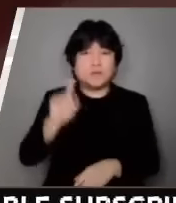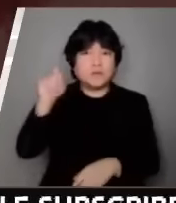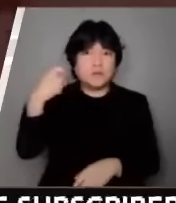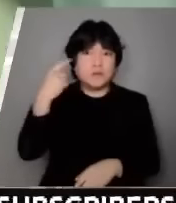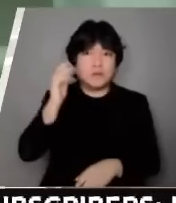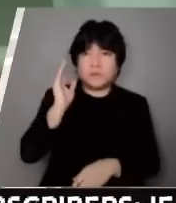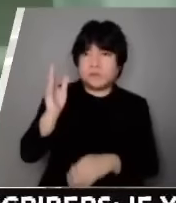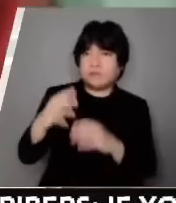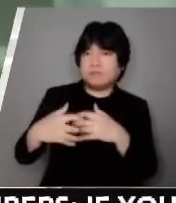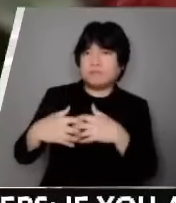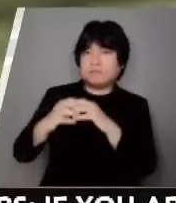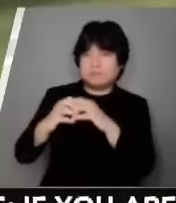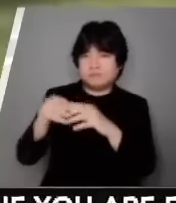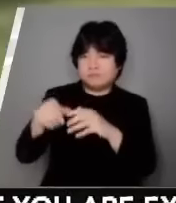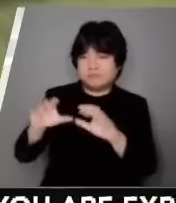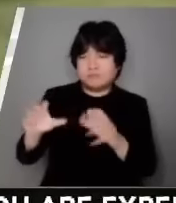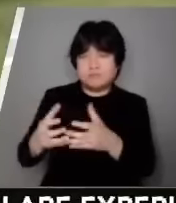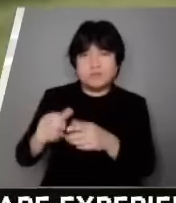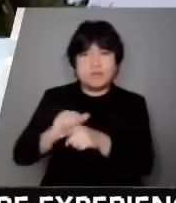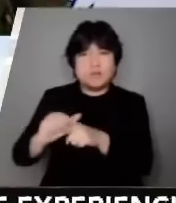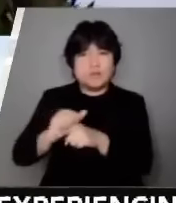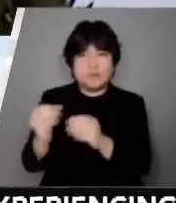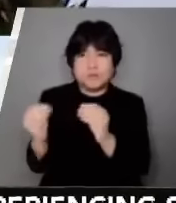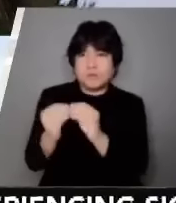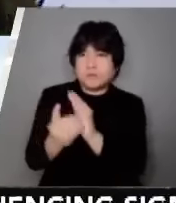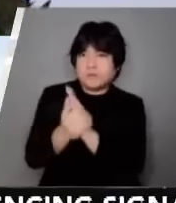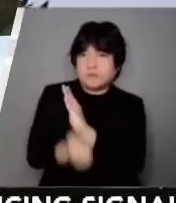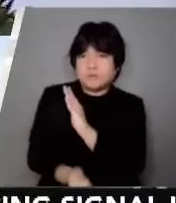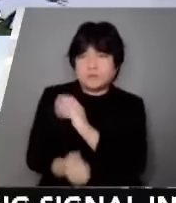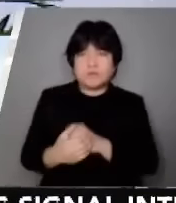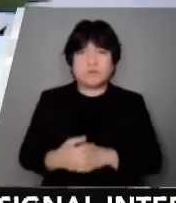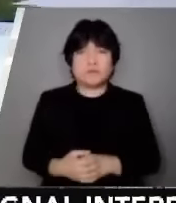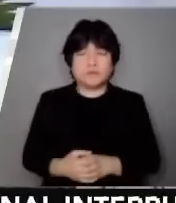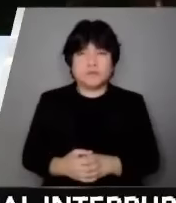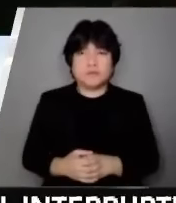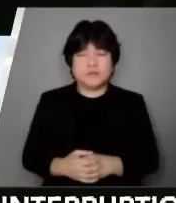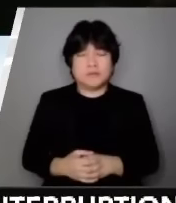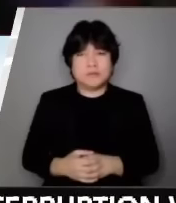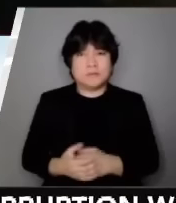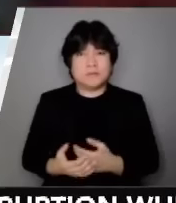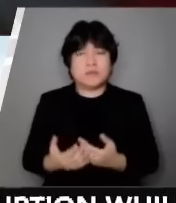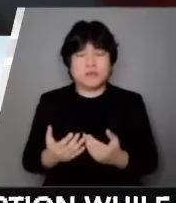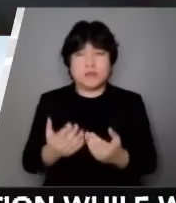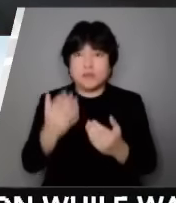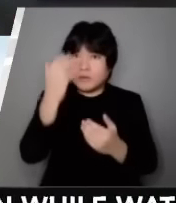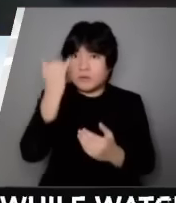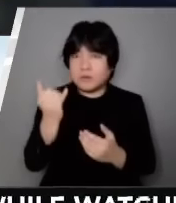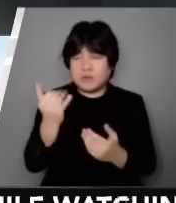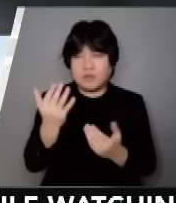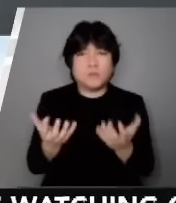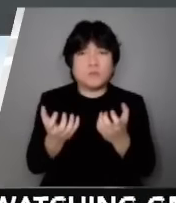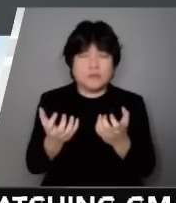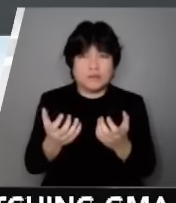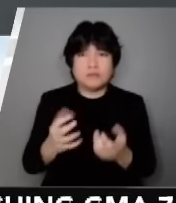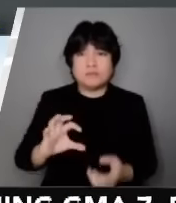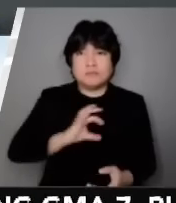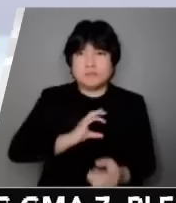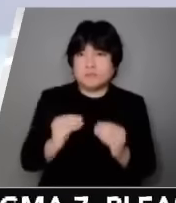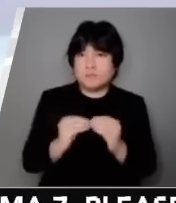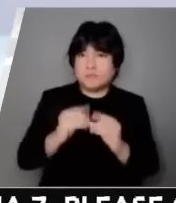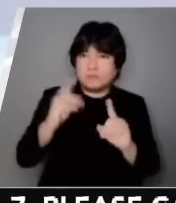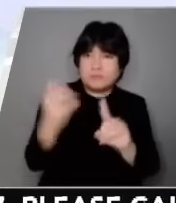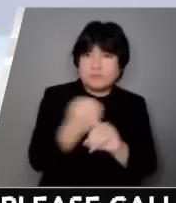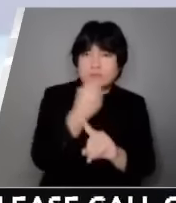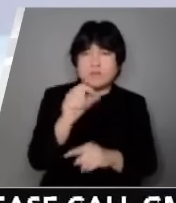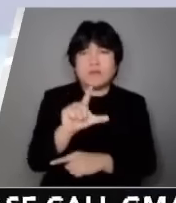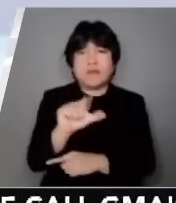mas mahusay na training. Yan ay para madagdagan daw ang iuwing medalya ng Pilipinas sa 2028 Los Angeles Olympics, kasunod